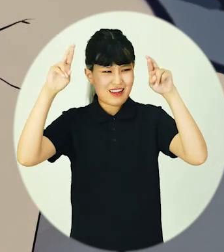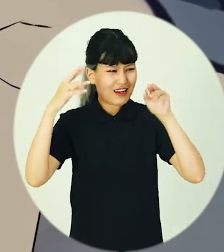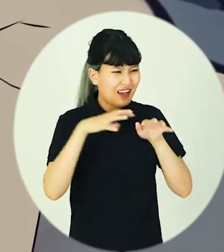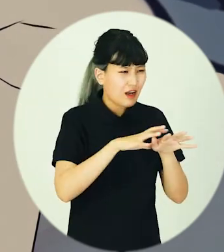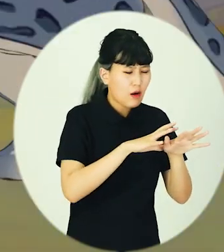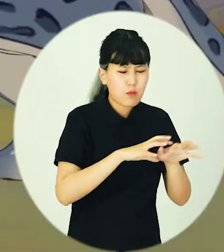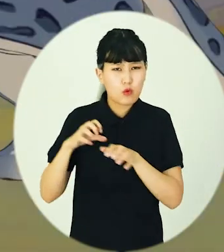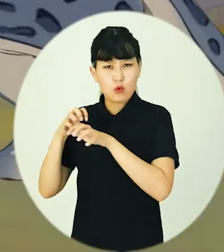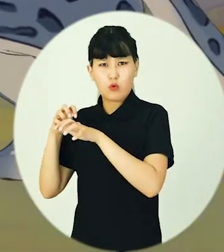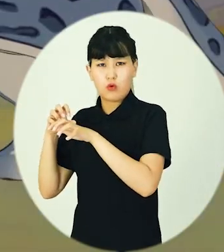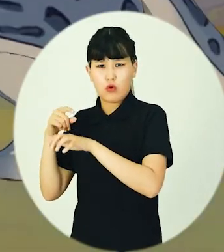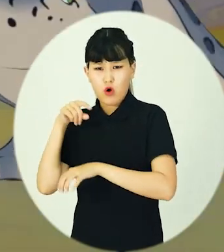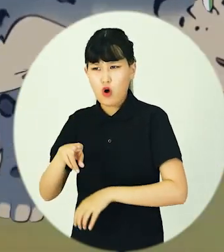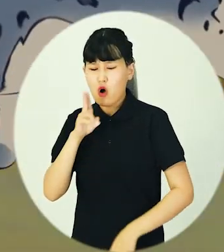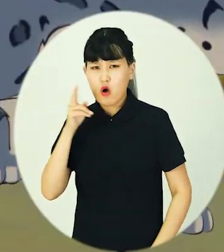тэжээл олдохгүй.